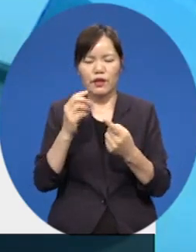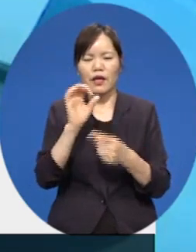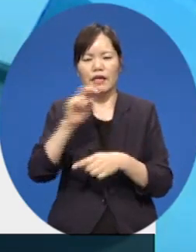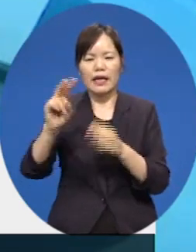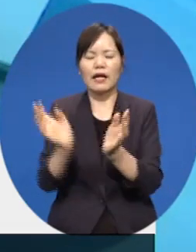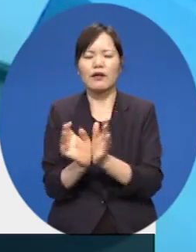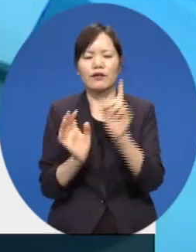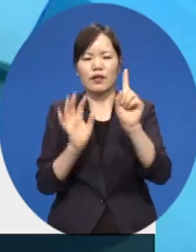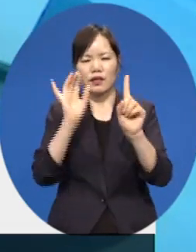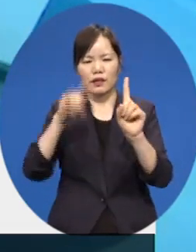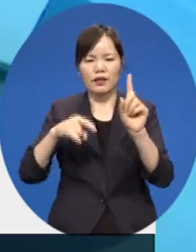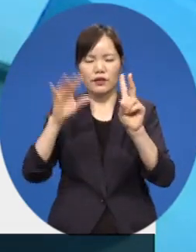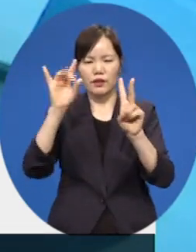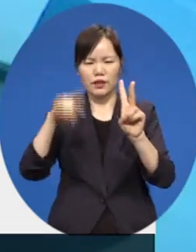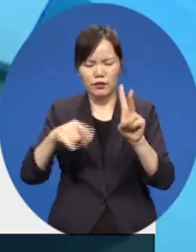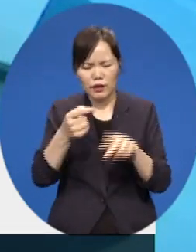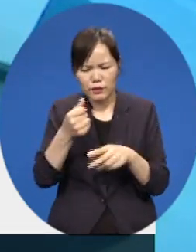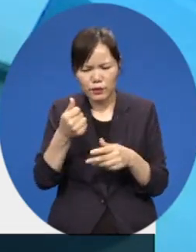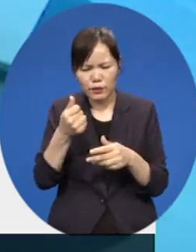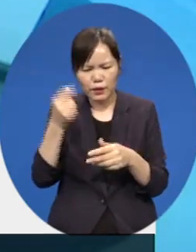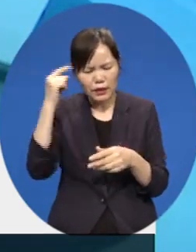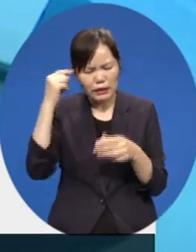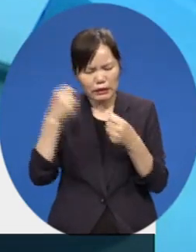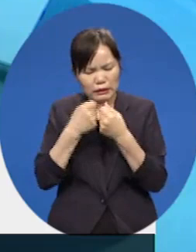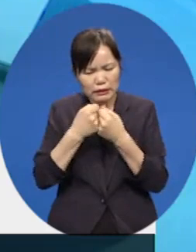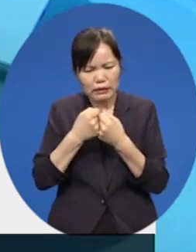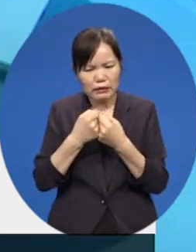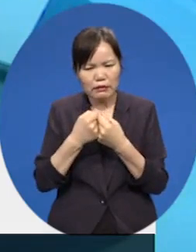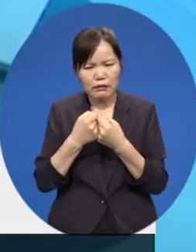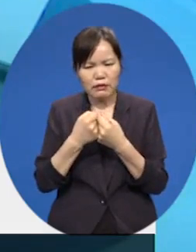이런 잔잔한 신경전 경선으로 진행되기